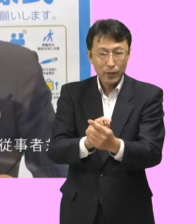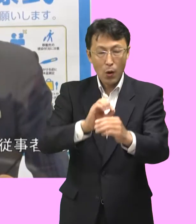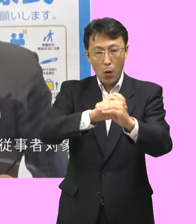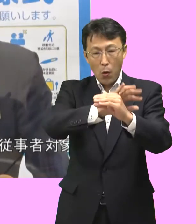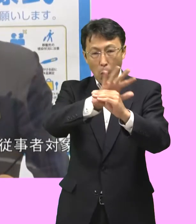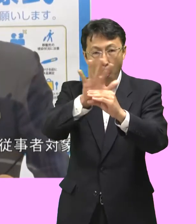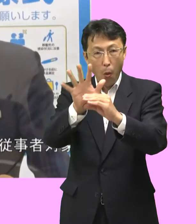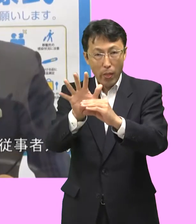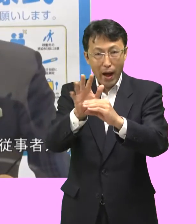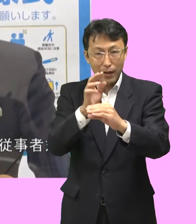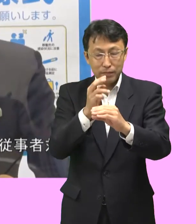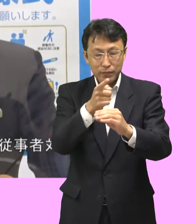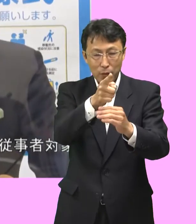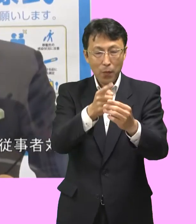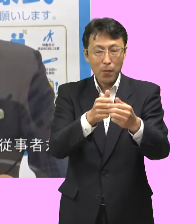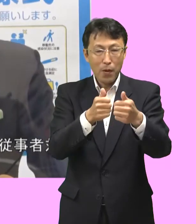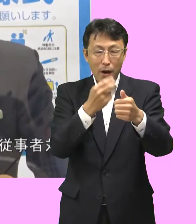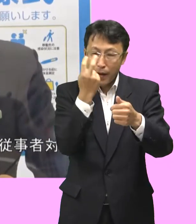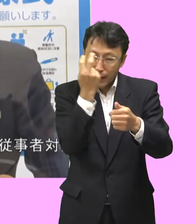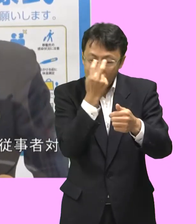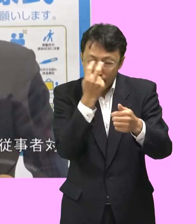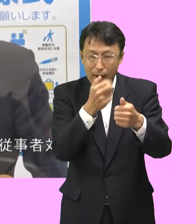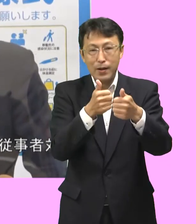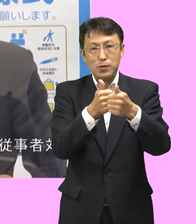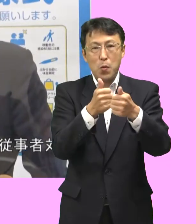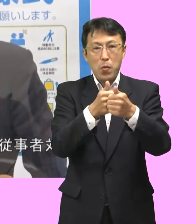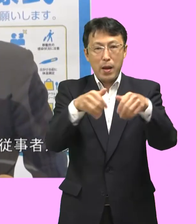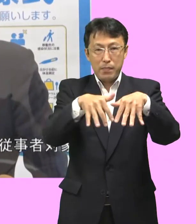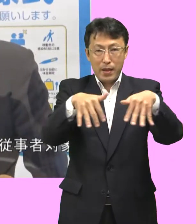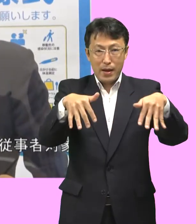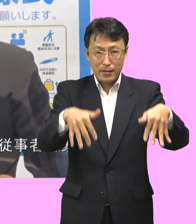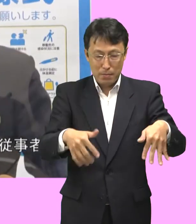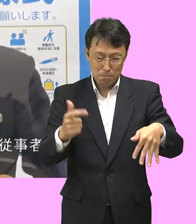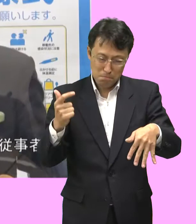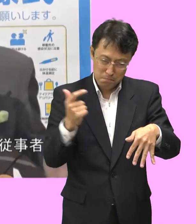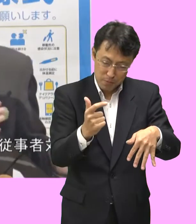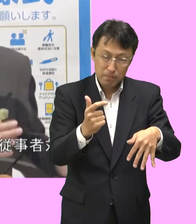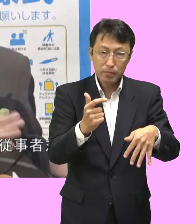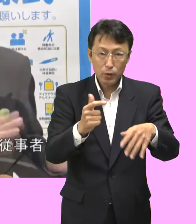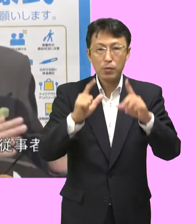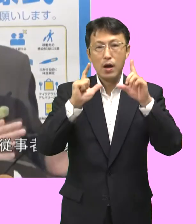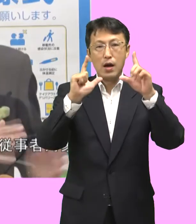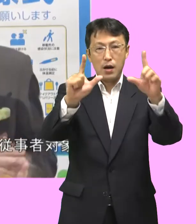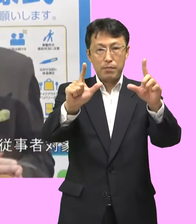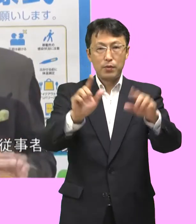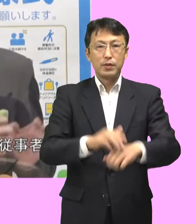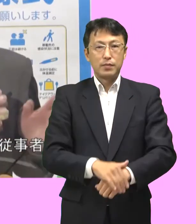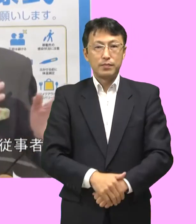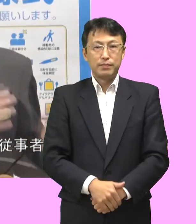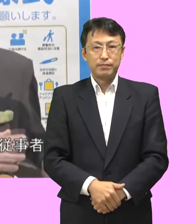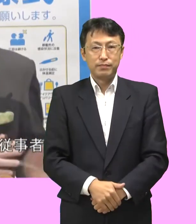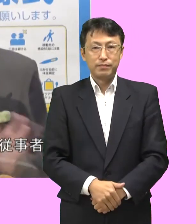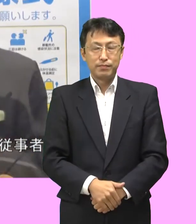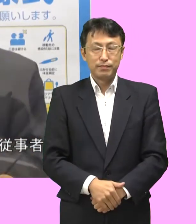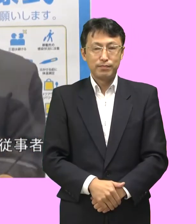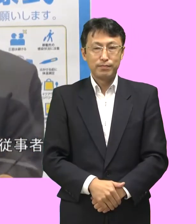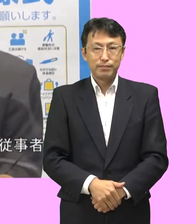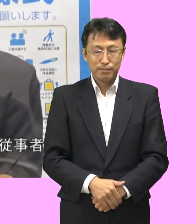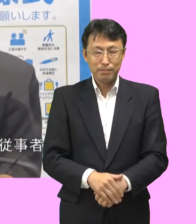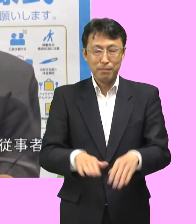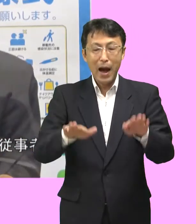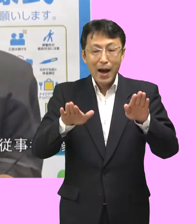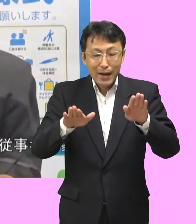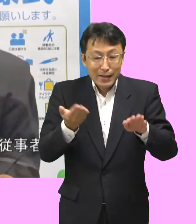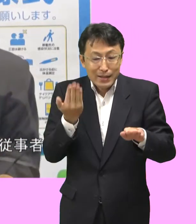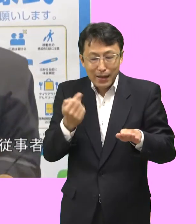というものであります。ちょっと今の発表のすぐ後なので、この感染があったからこれを実施